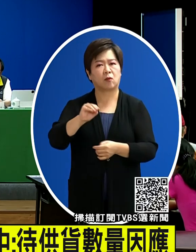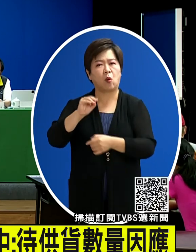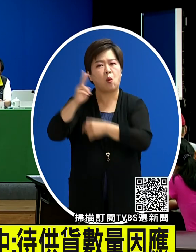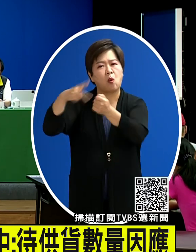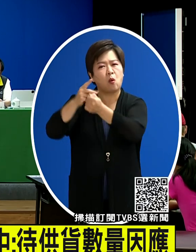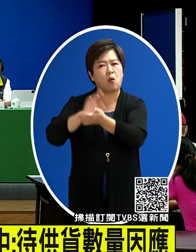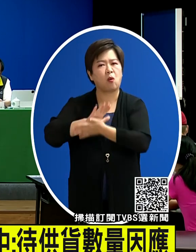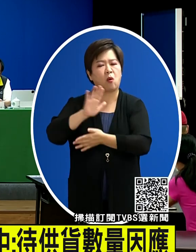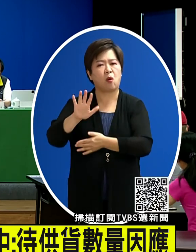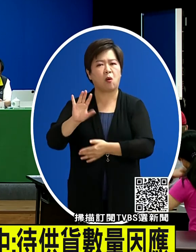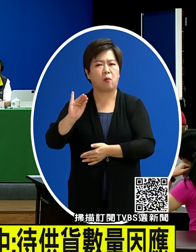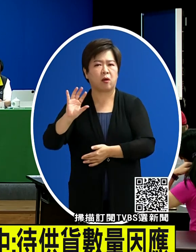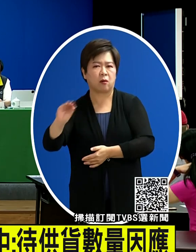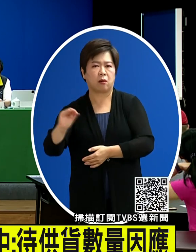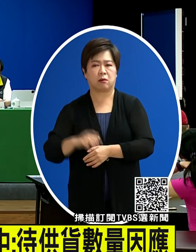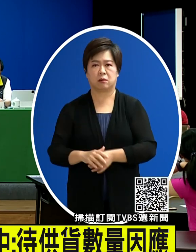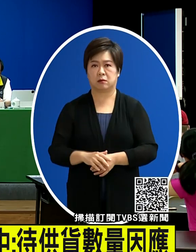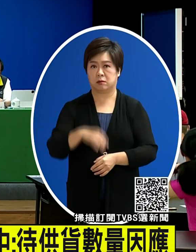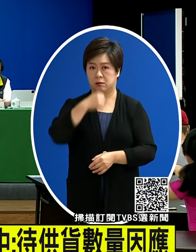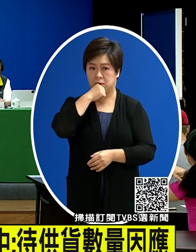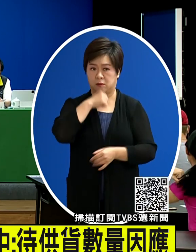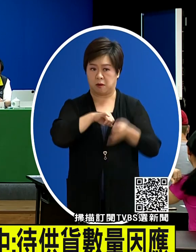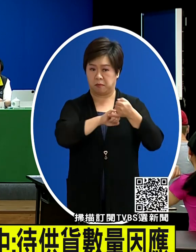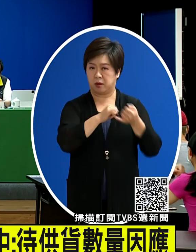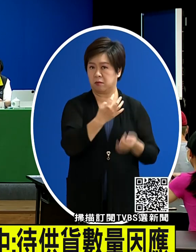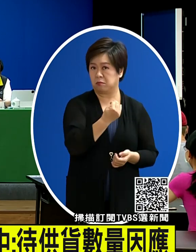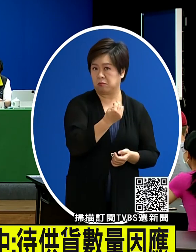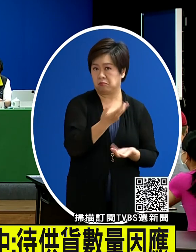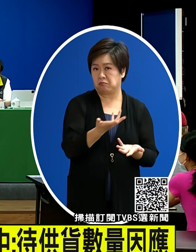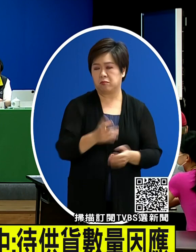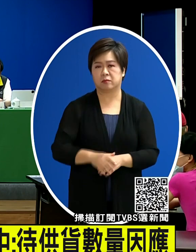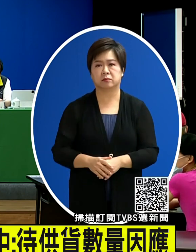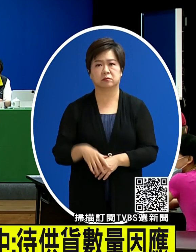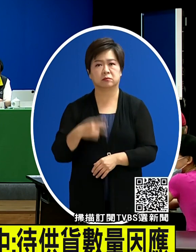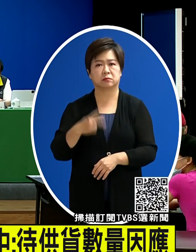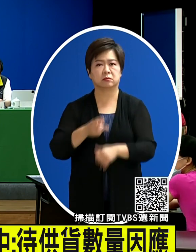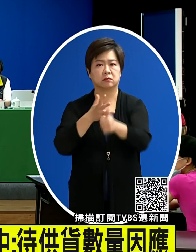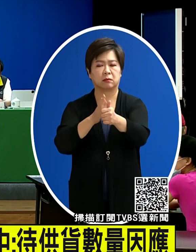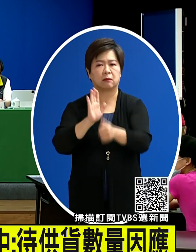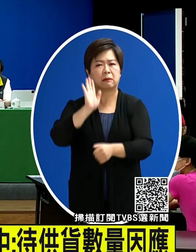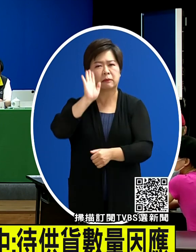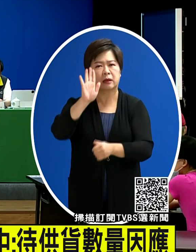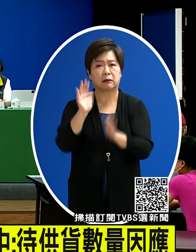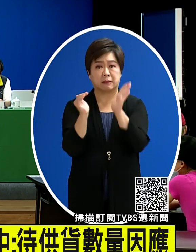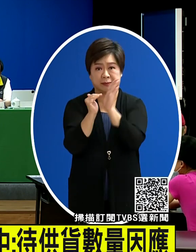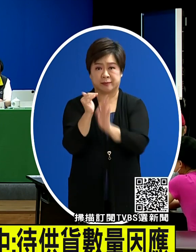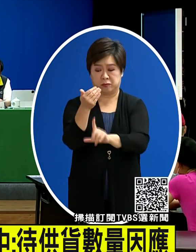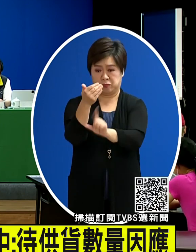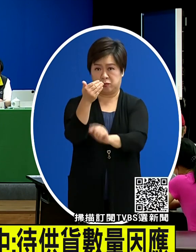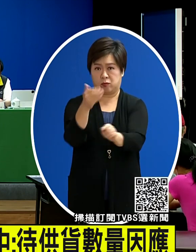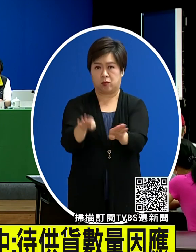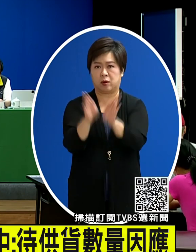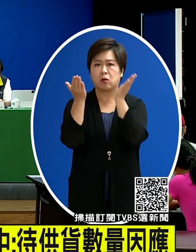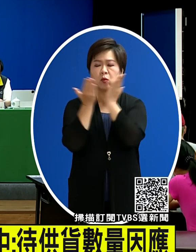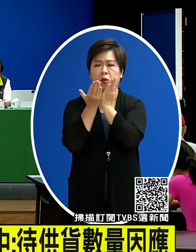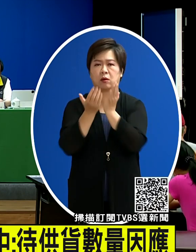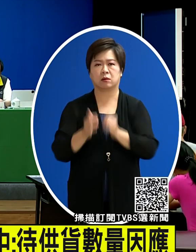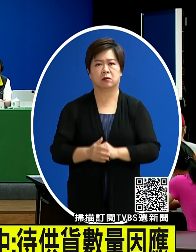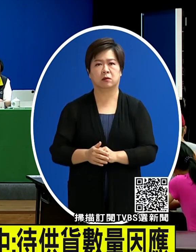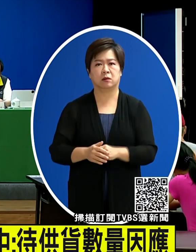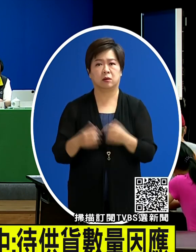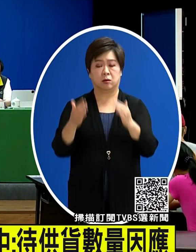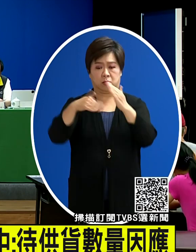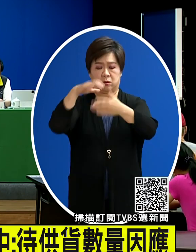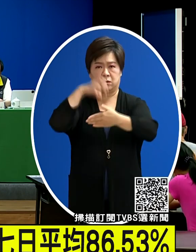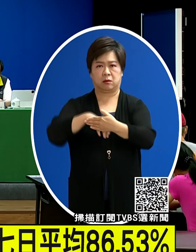没有其他厂牌？其中会有没有包含国产的配额？最后想问一下，是因为接下来就要开学了，那目前停课标准是整间学校